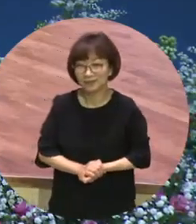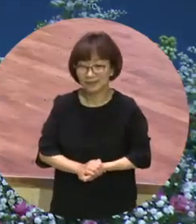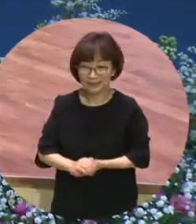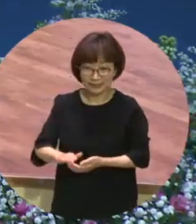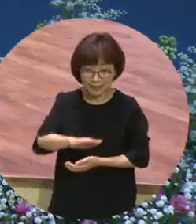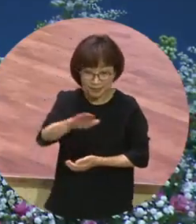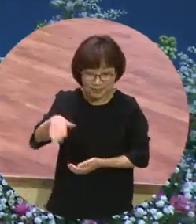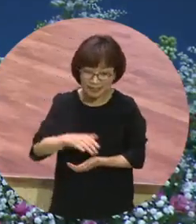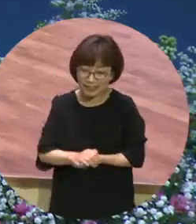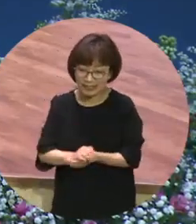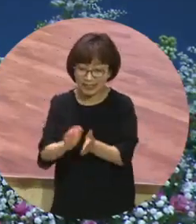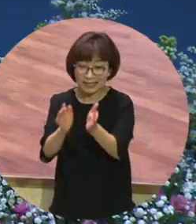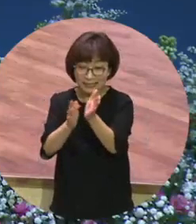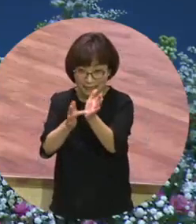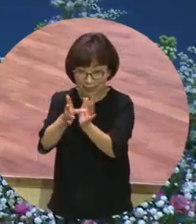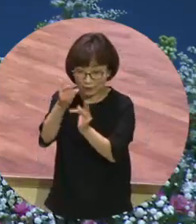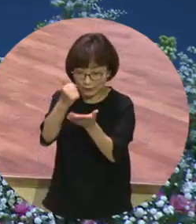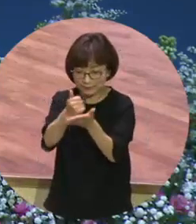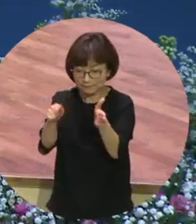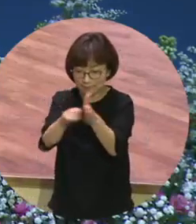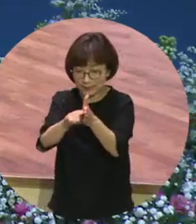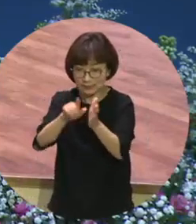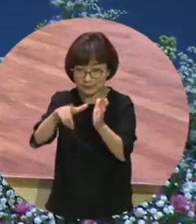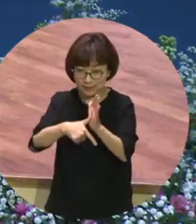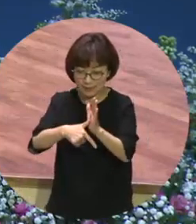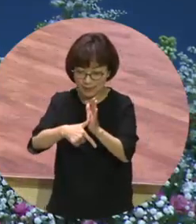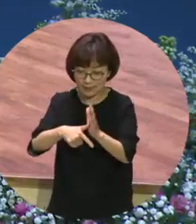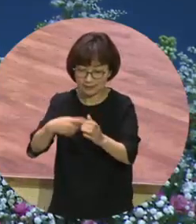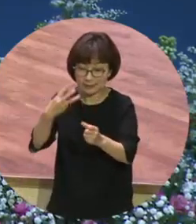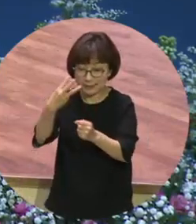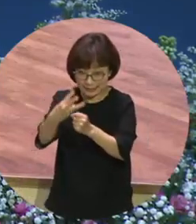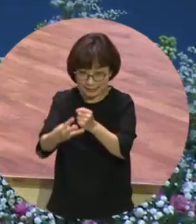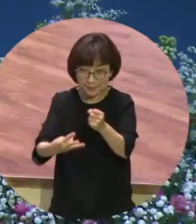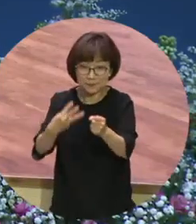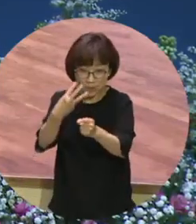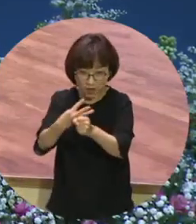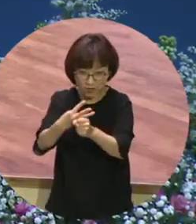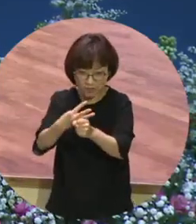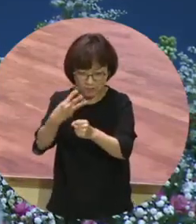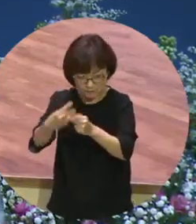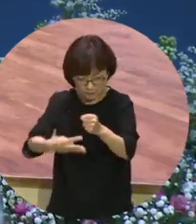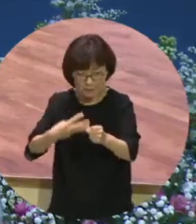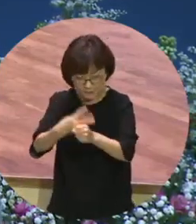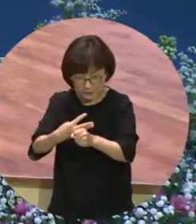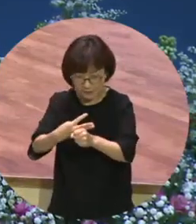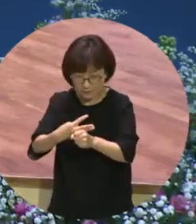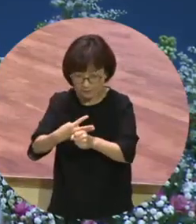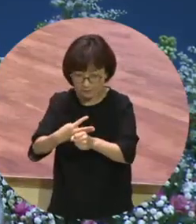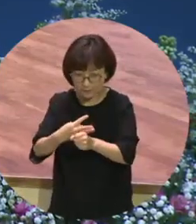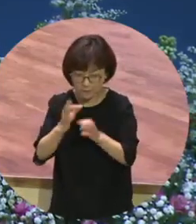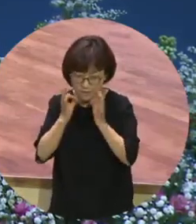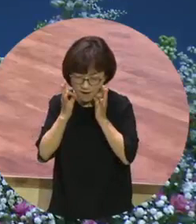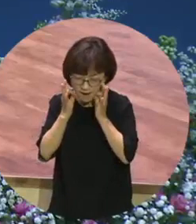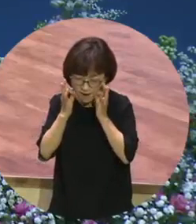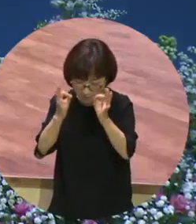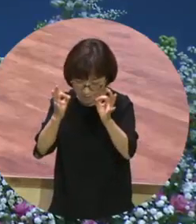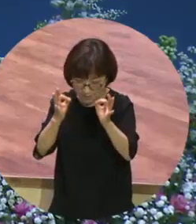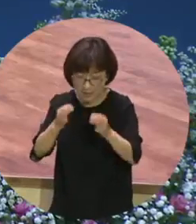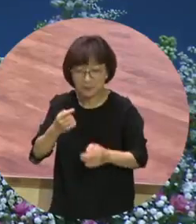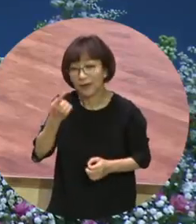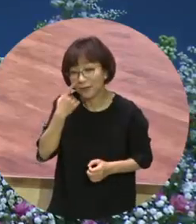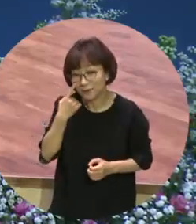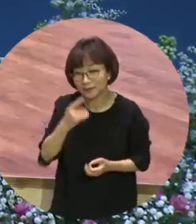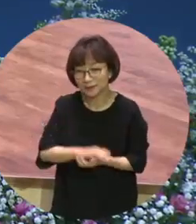예수를 제대로 3년만 믿어보라고. 정확하게 제 체험이에요. 79년 11월부터 72년